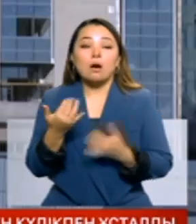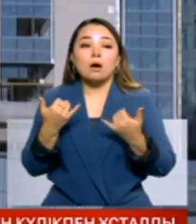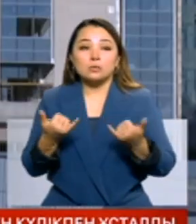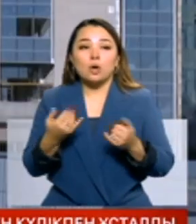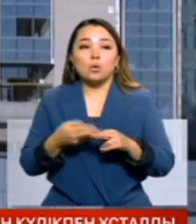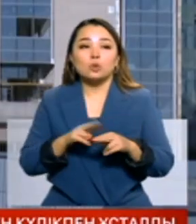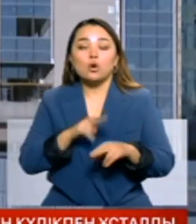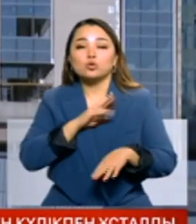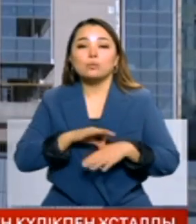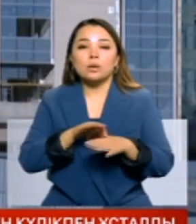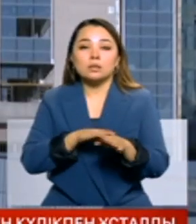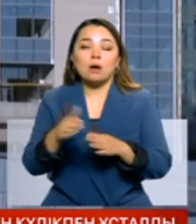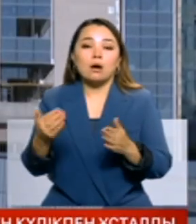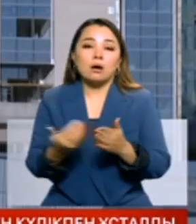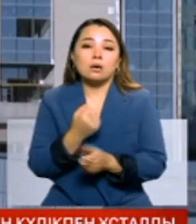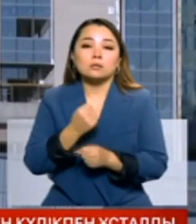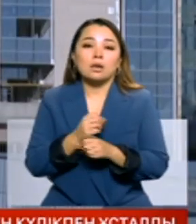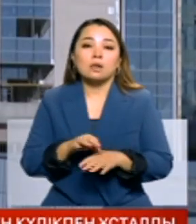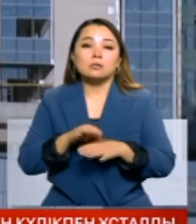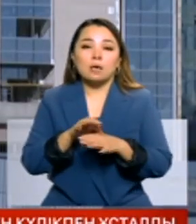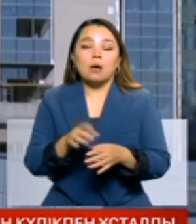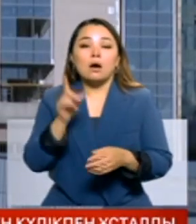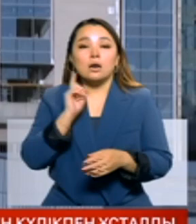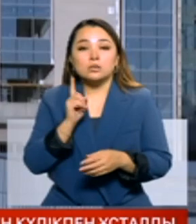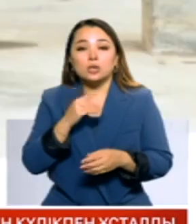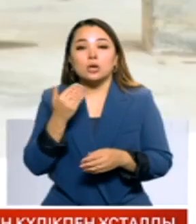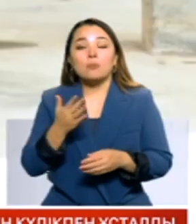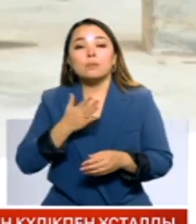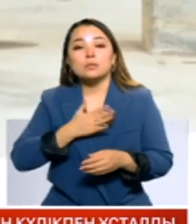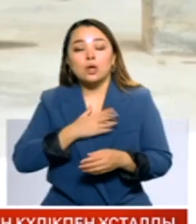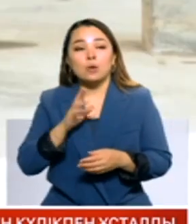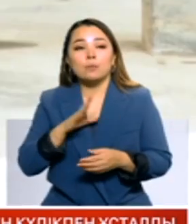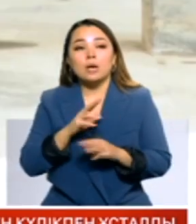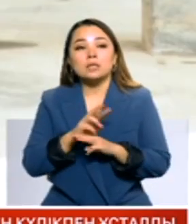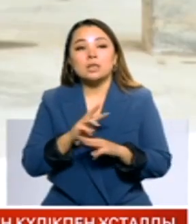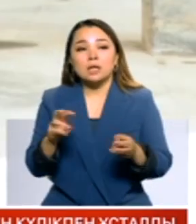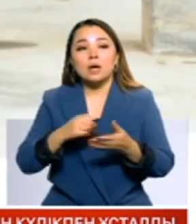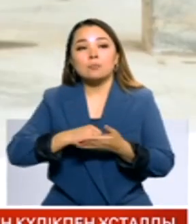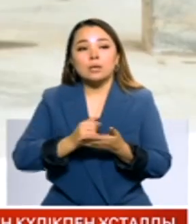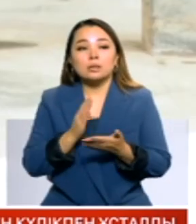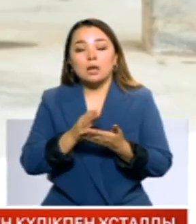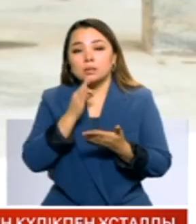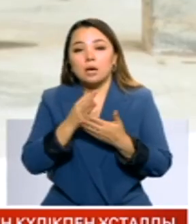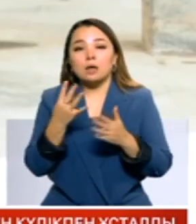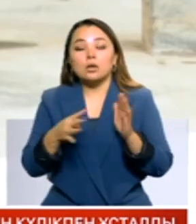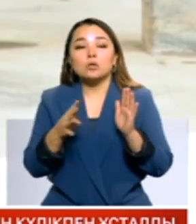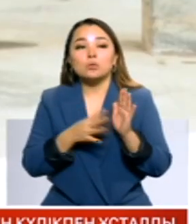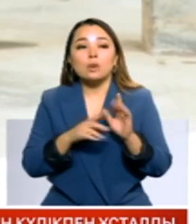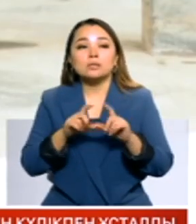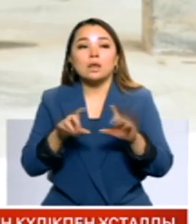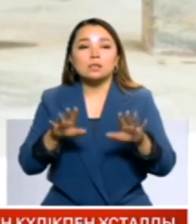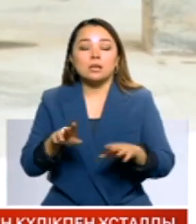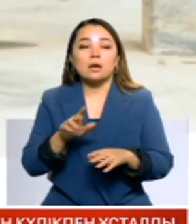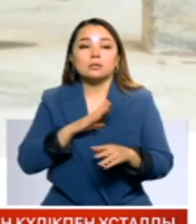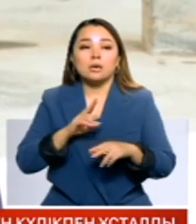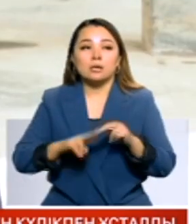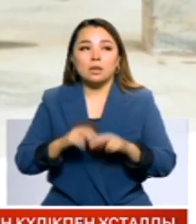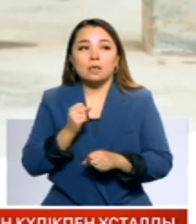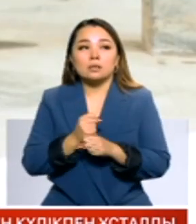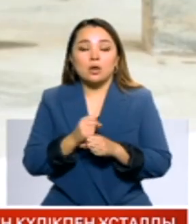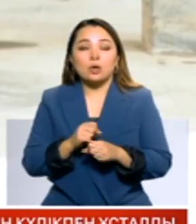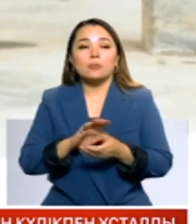бұл жұмыстар қайта жанданды. Әзірге бізге министрліктен бекітілгені бойынша 49 нысанға салуға келісім беріп